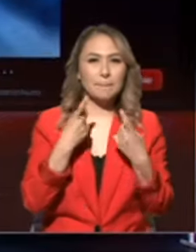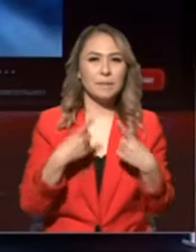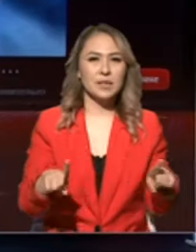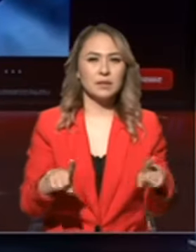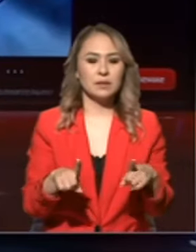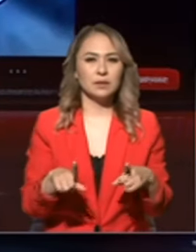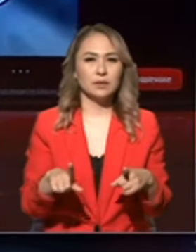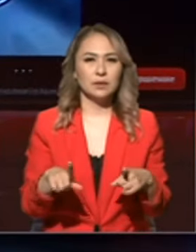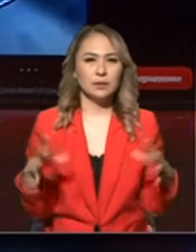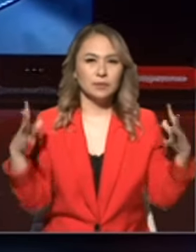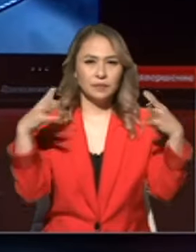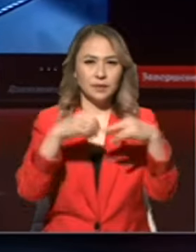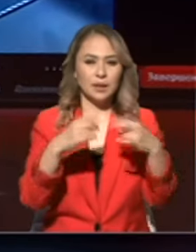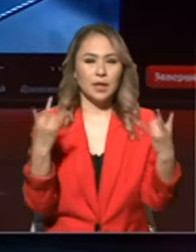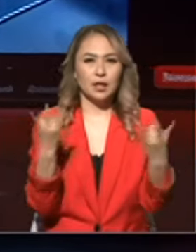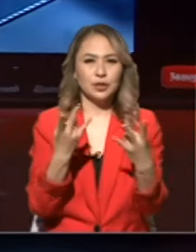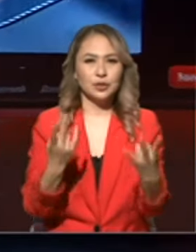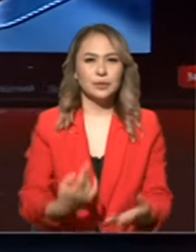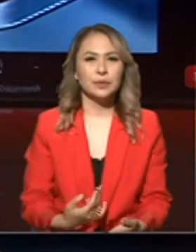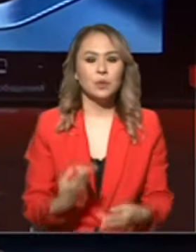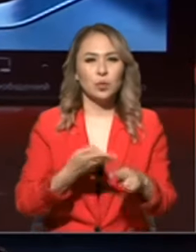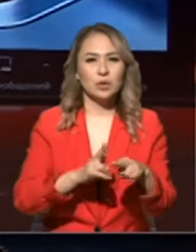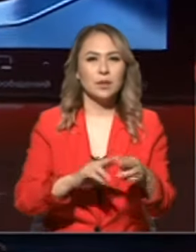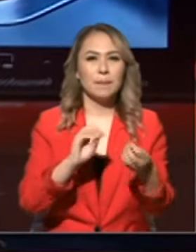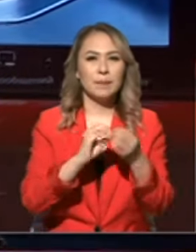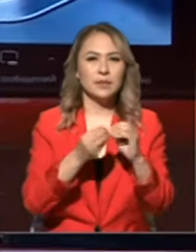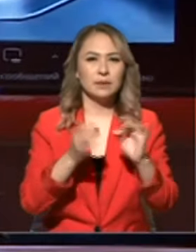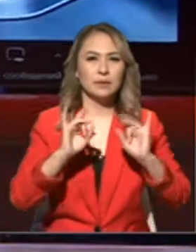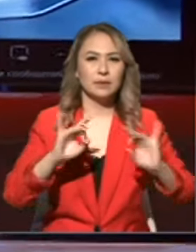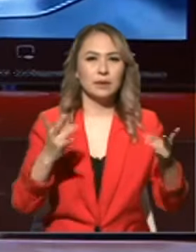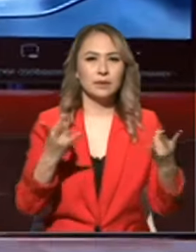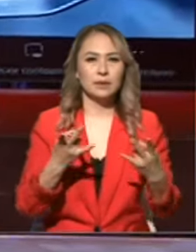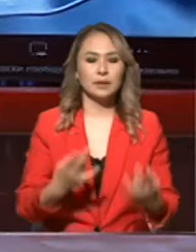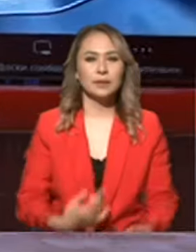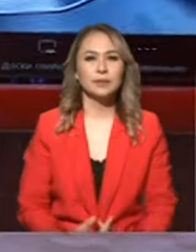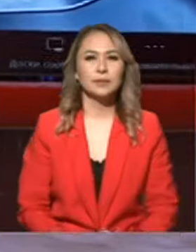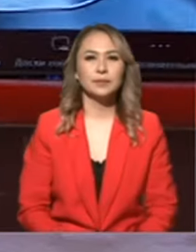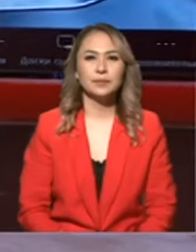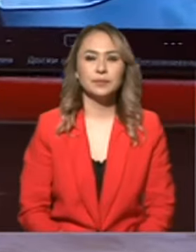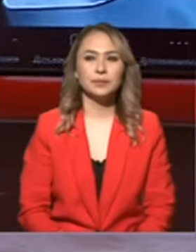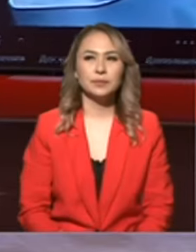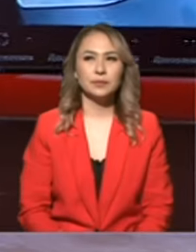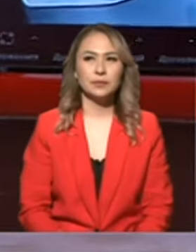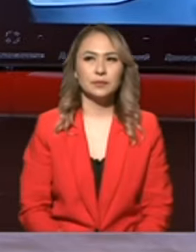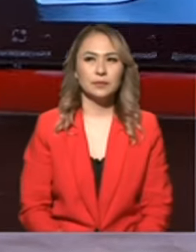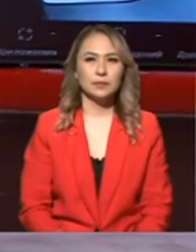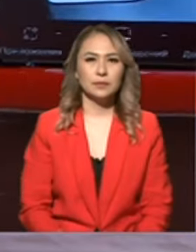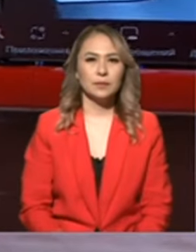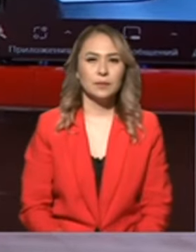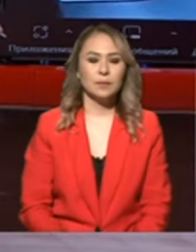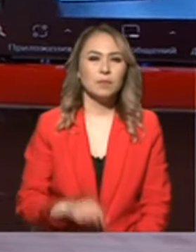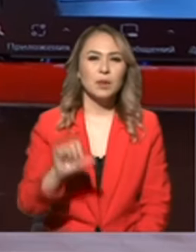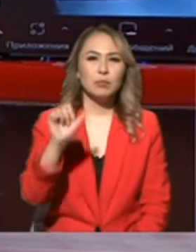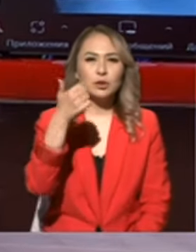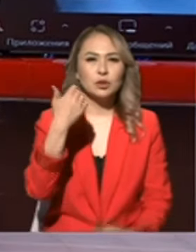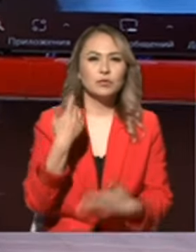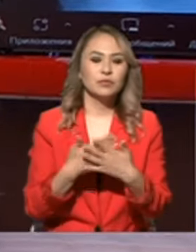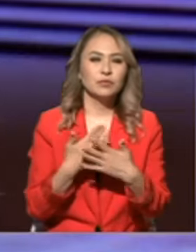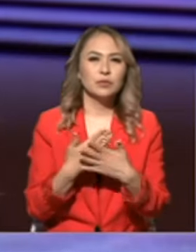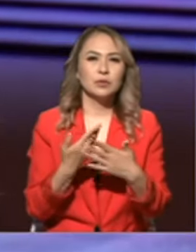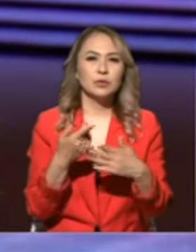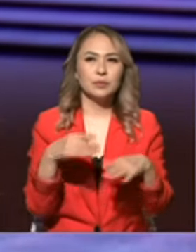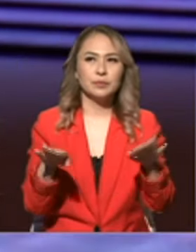бойына қоныстандыру қажет деп ойлаймыз. Осы мәселені қолға алу керек. Қалихан мырза, ұсынысқа қалай қарайсыз? Біріншіден ол жерде